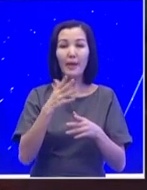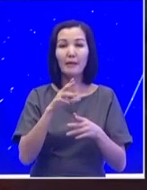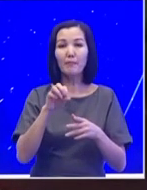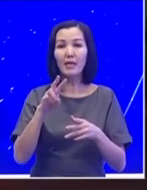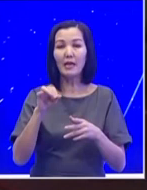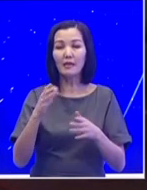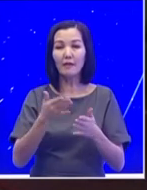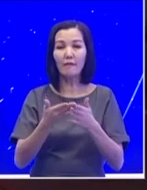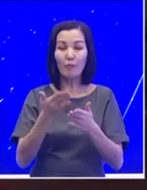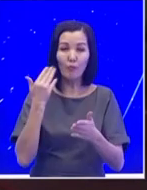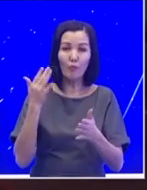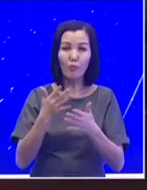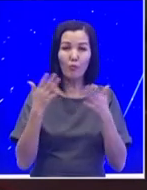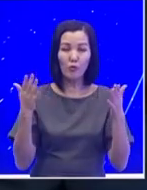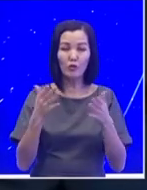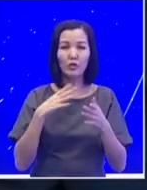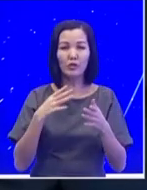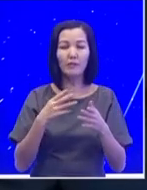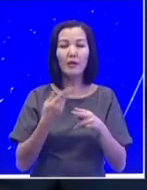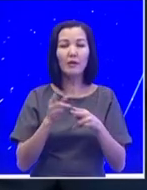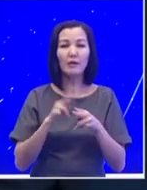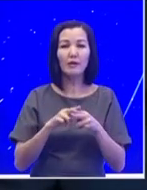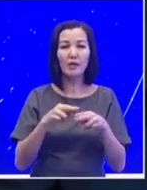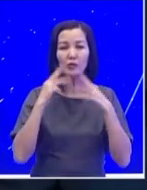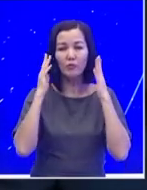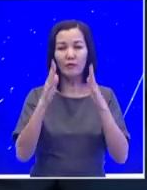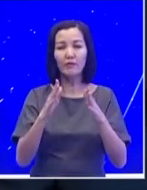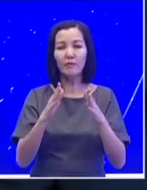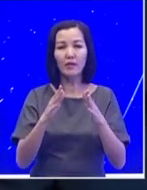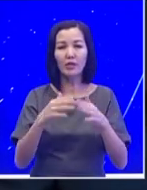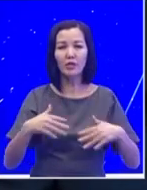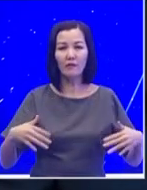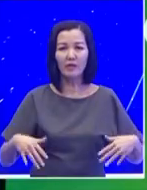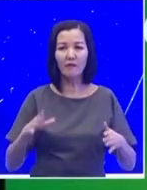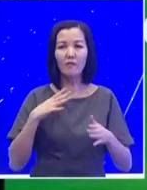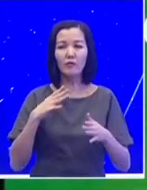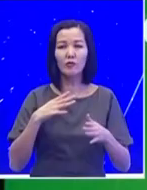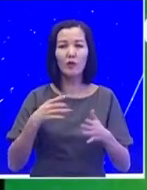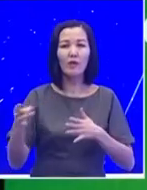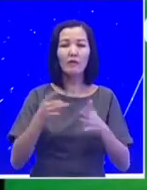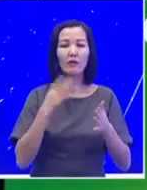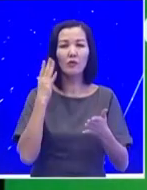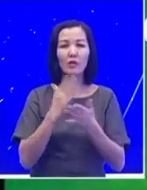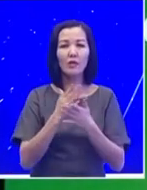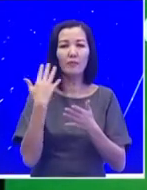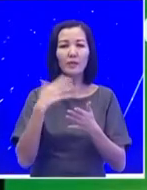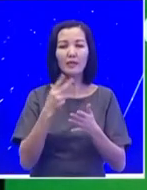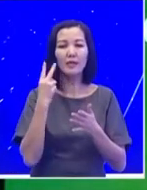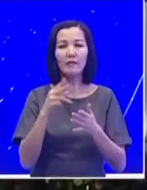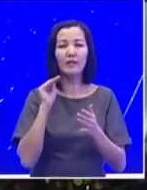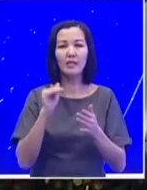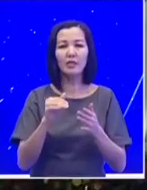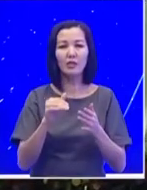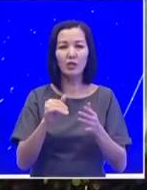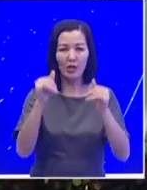миллиардов больше, чем годом ранее. Стоит отметить, особое внимание крестьяне уделяют животноводству. Так, в регионе имеется 52 тысячи